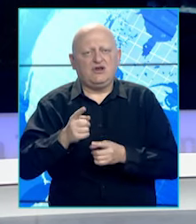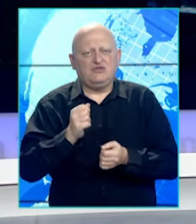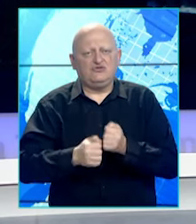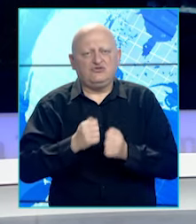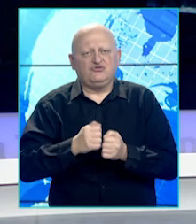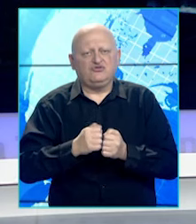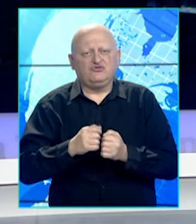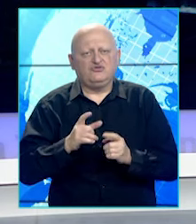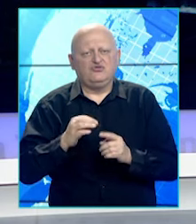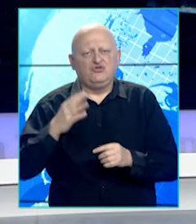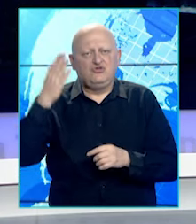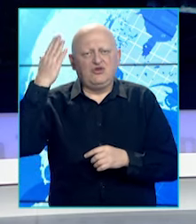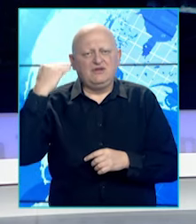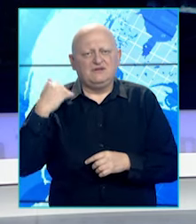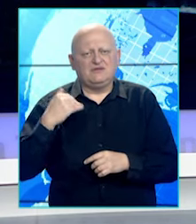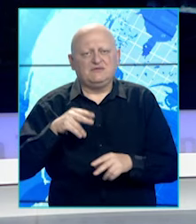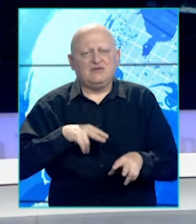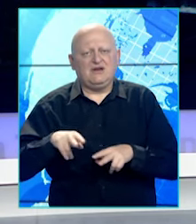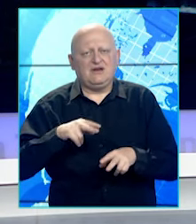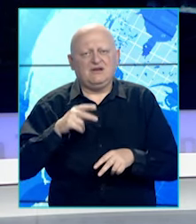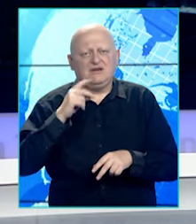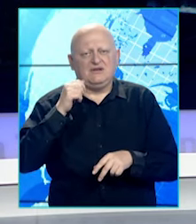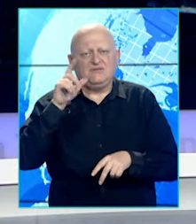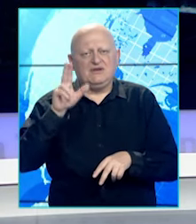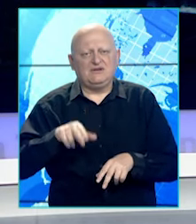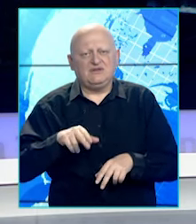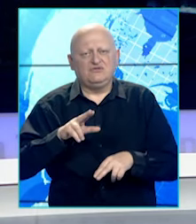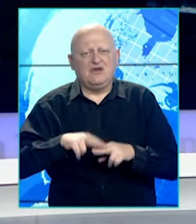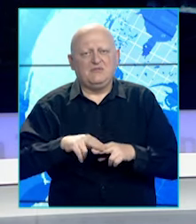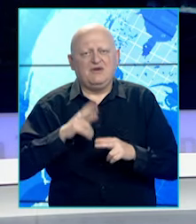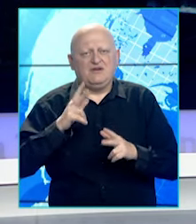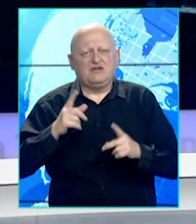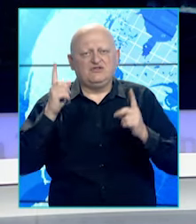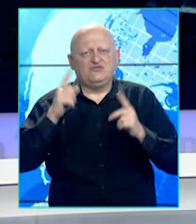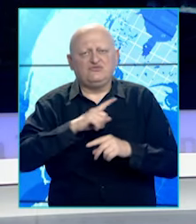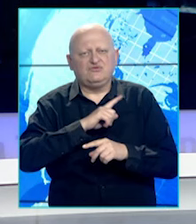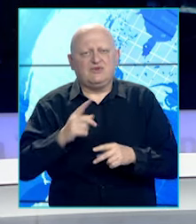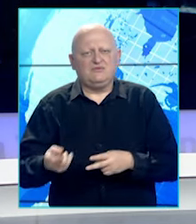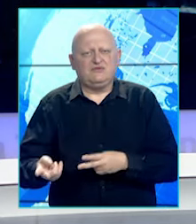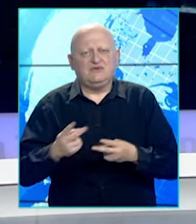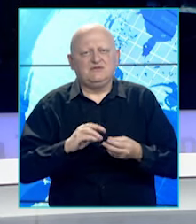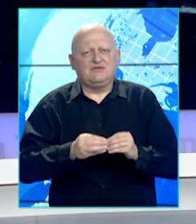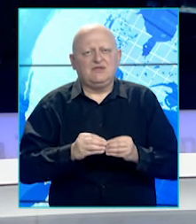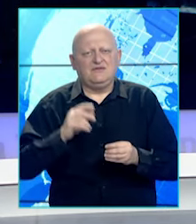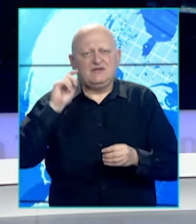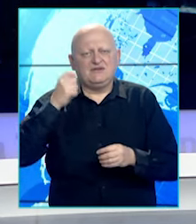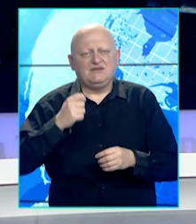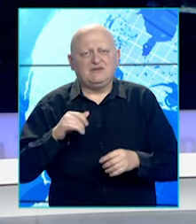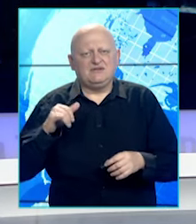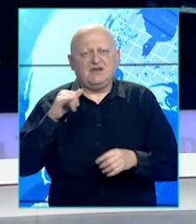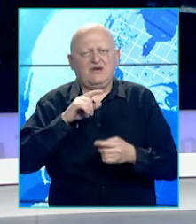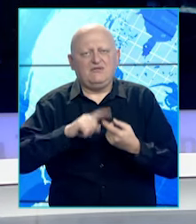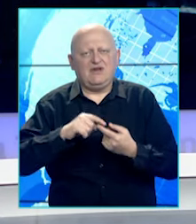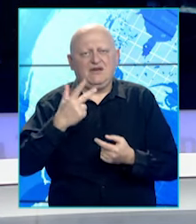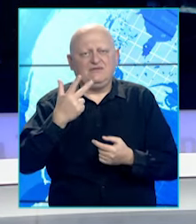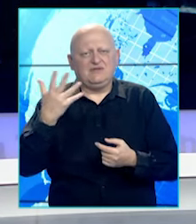kao ratnom zločincu, dok nizozemski advokati za ljudska prava traže sudsku zabranu izvoza dijelova za